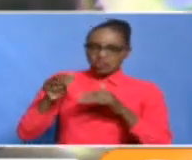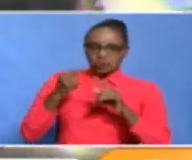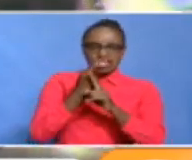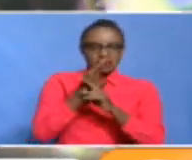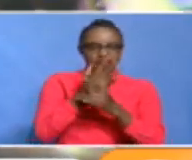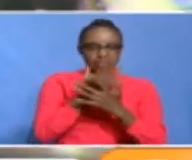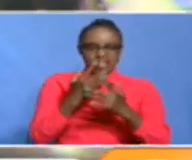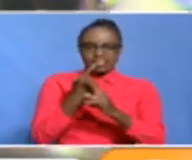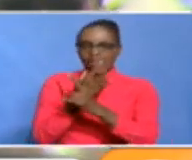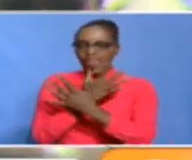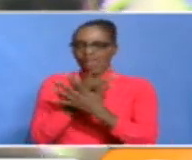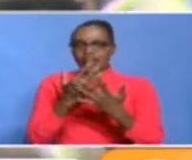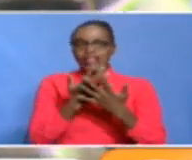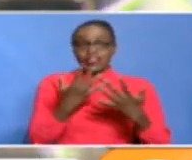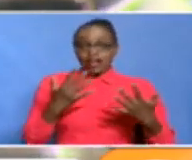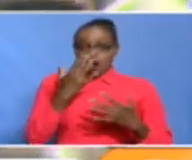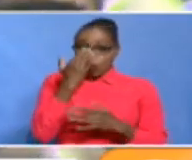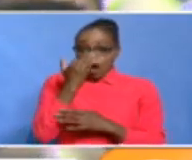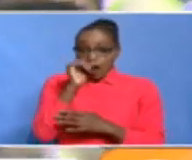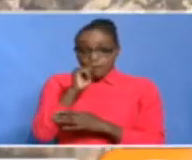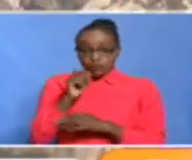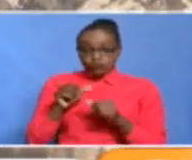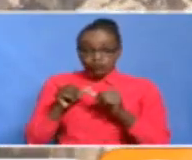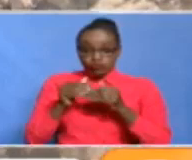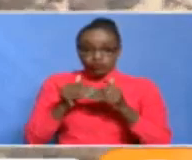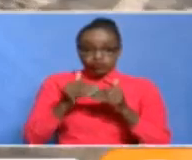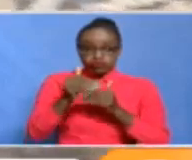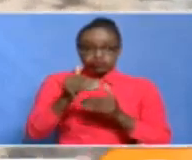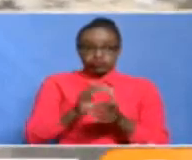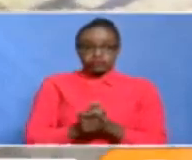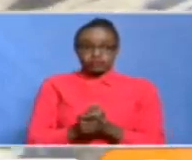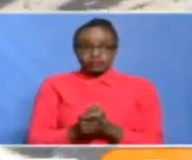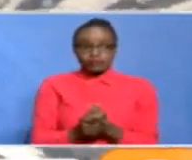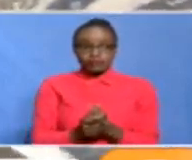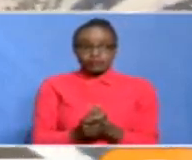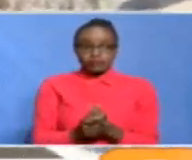kila kichochote, ili tusonge mbele.